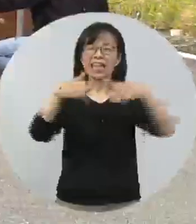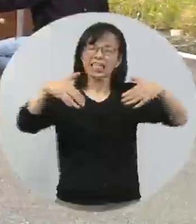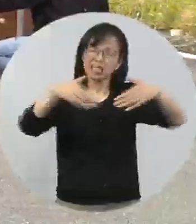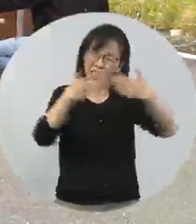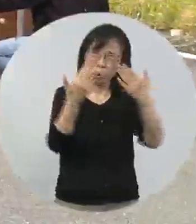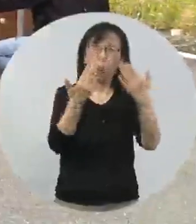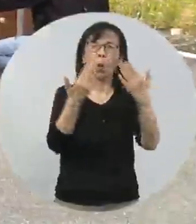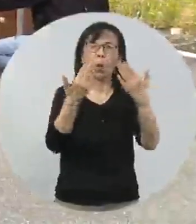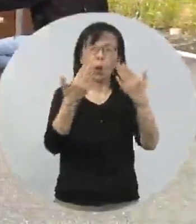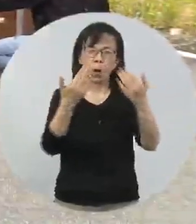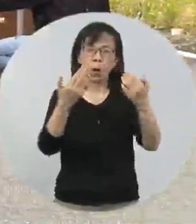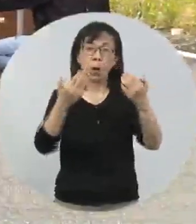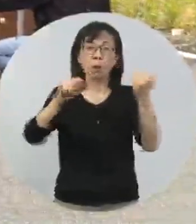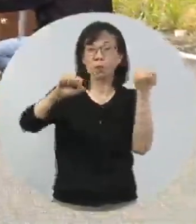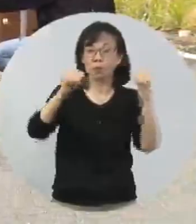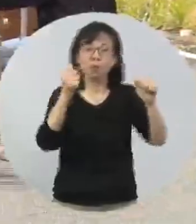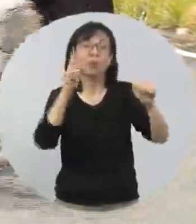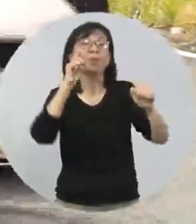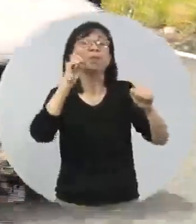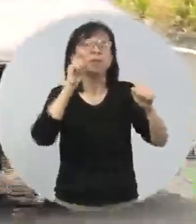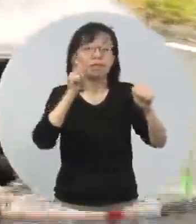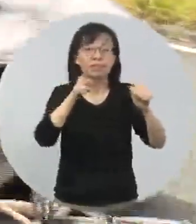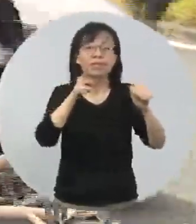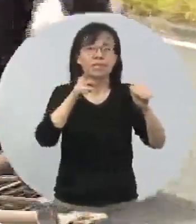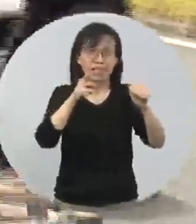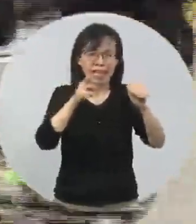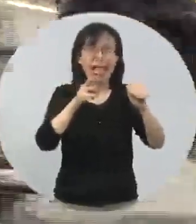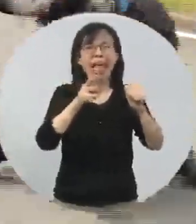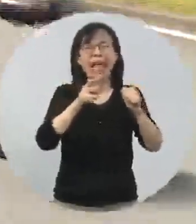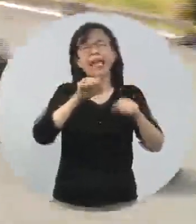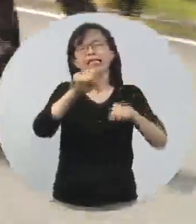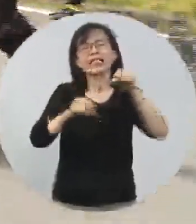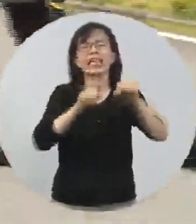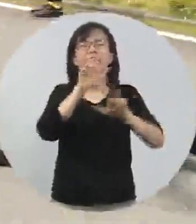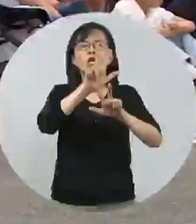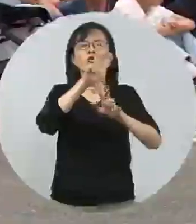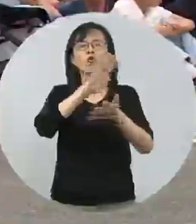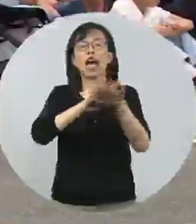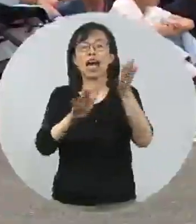行われ、自転車のルールについても改めて勉強しました。